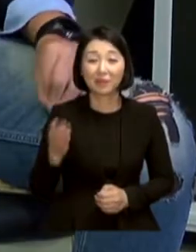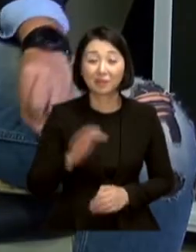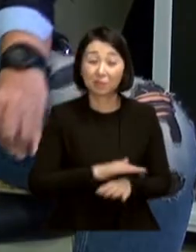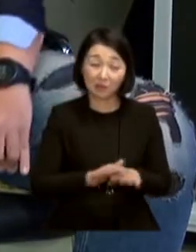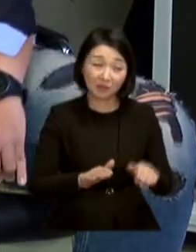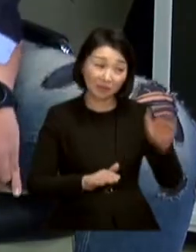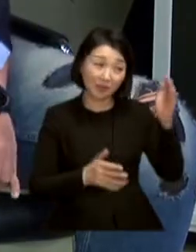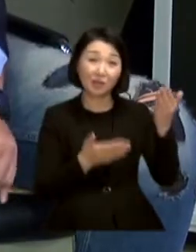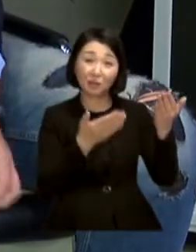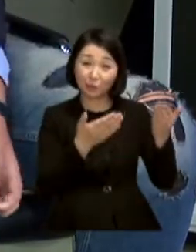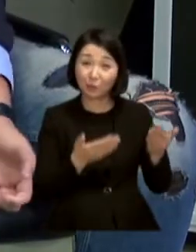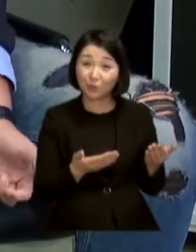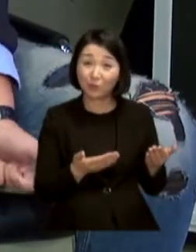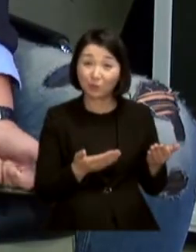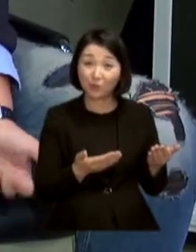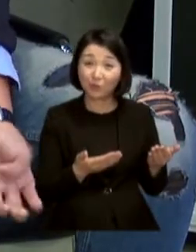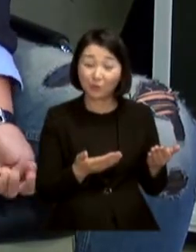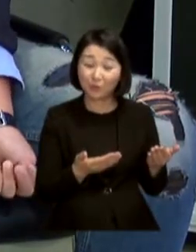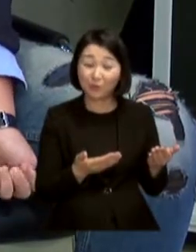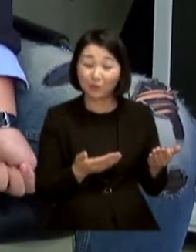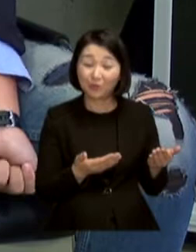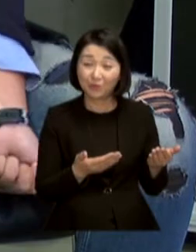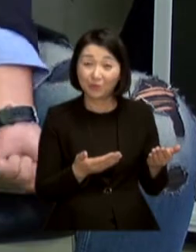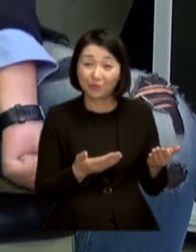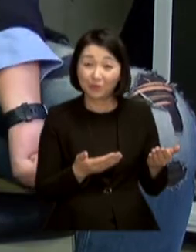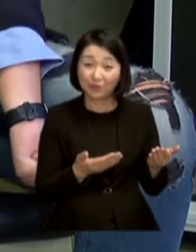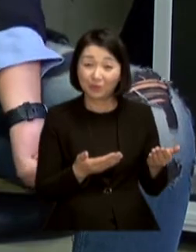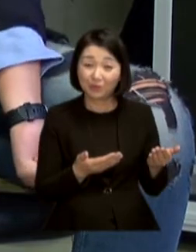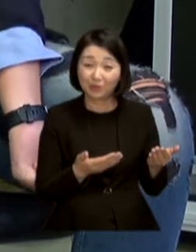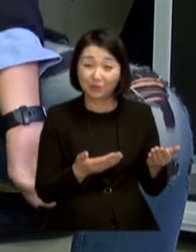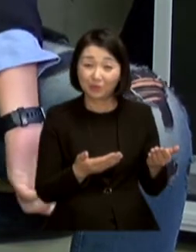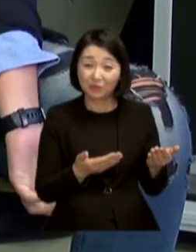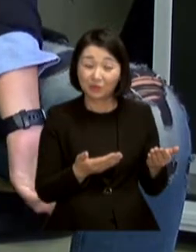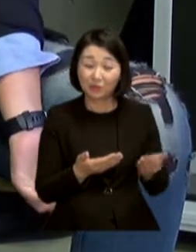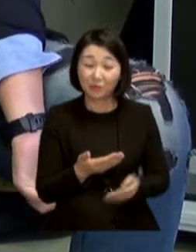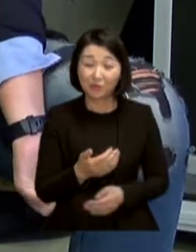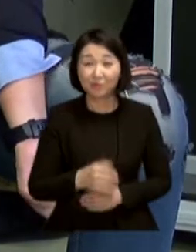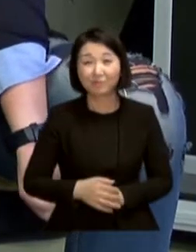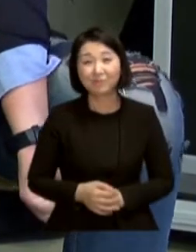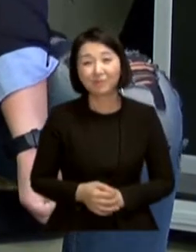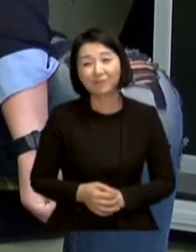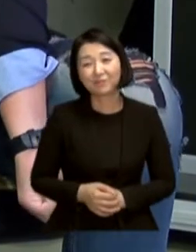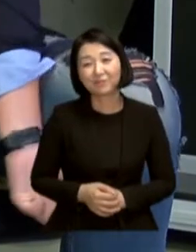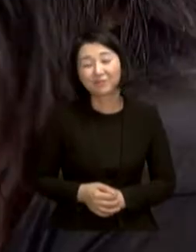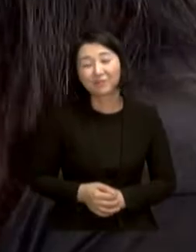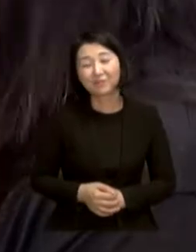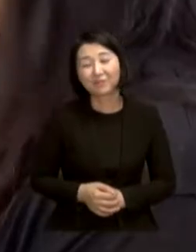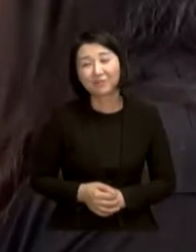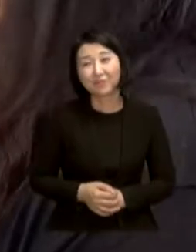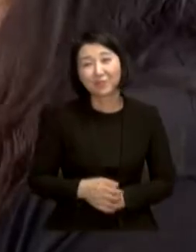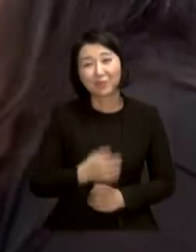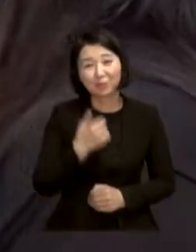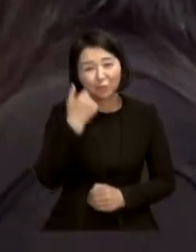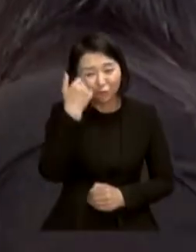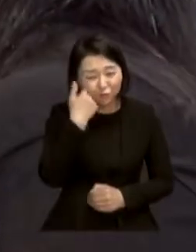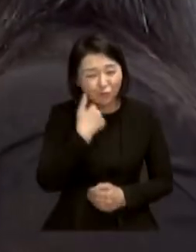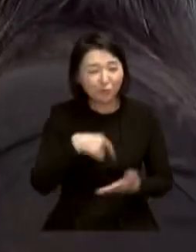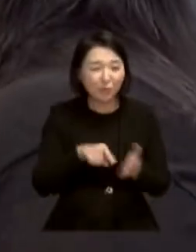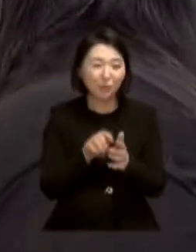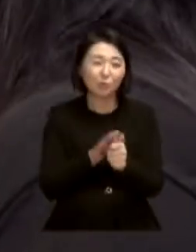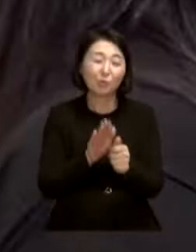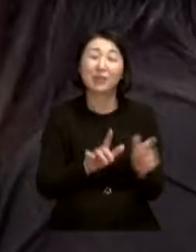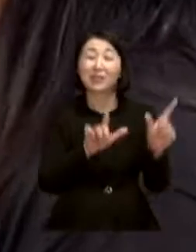그런데 이렇게 잘 자라줘서 이젠 주님을 위해서 산다고 하니까 엄마가 너무 고맙고 하나님께